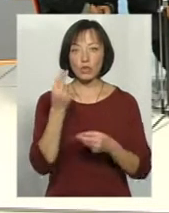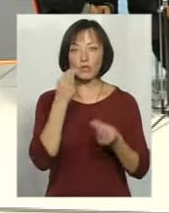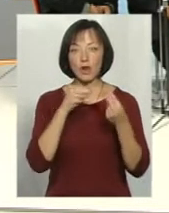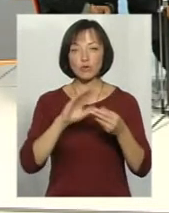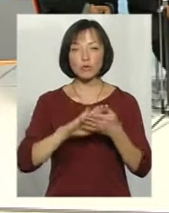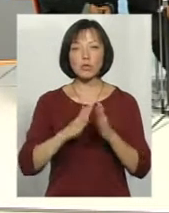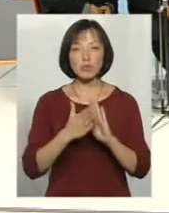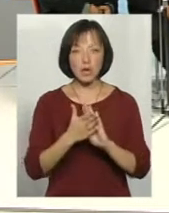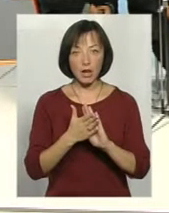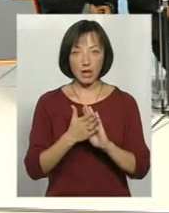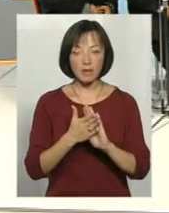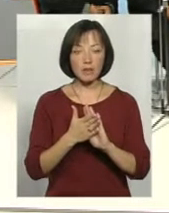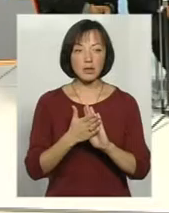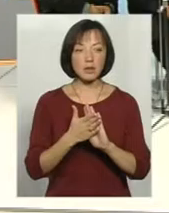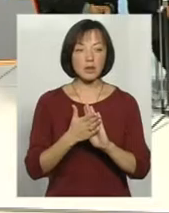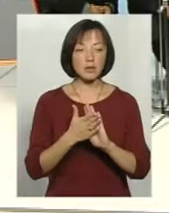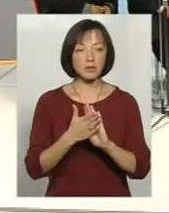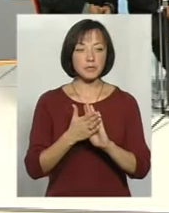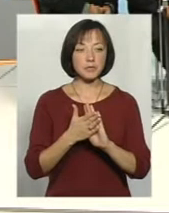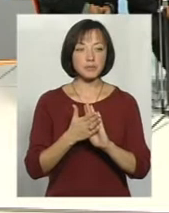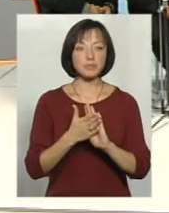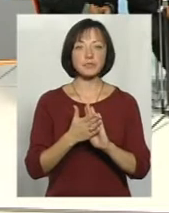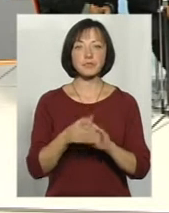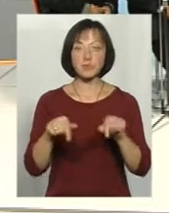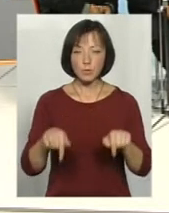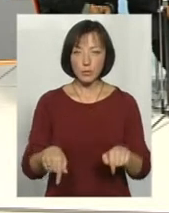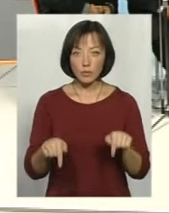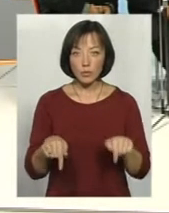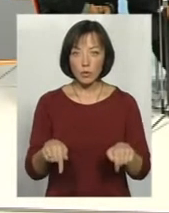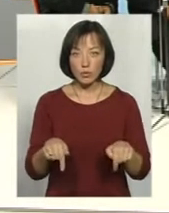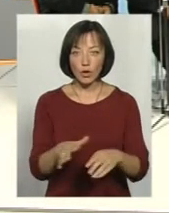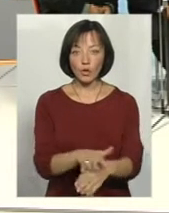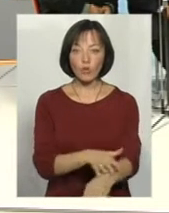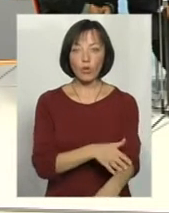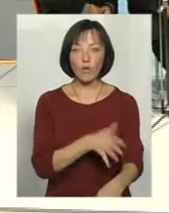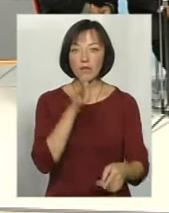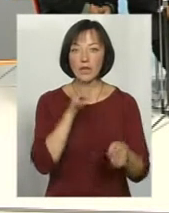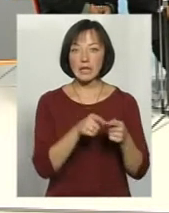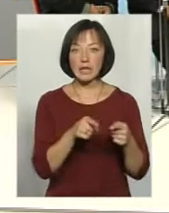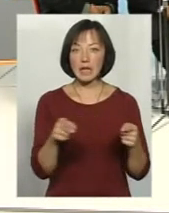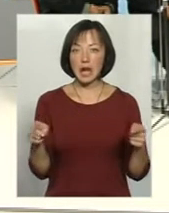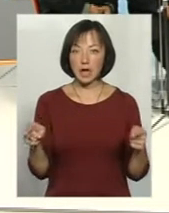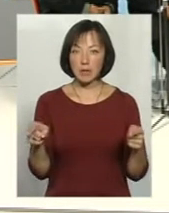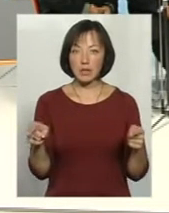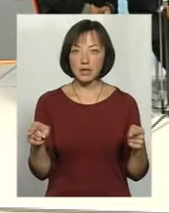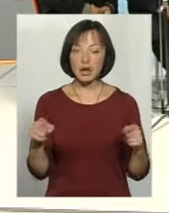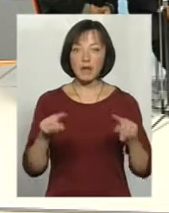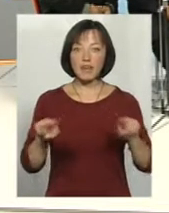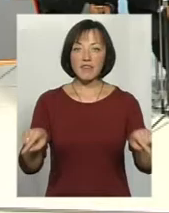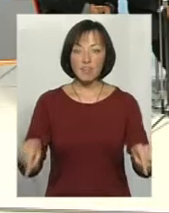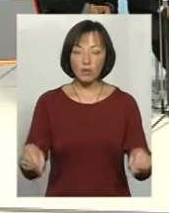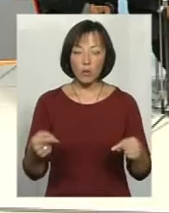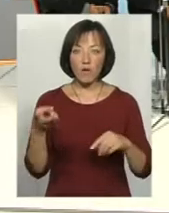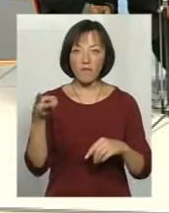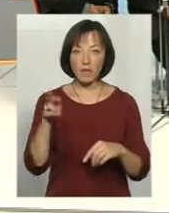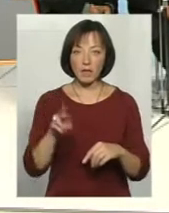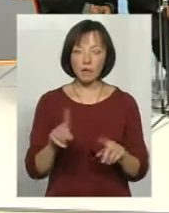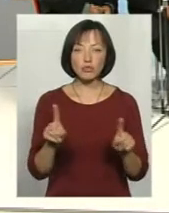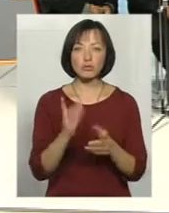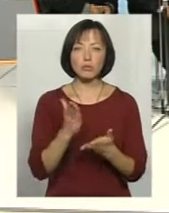кращому стані, ніж потрапили туди, проходять тут довгий термін вже відновлення.